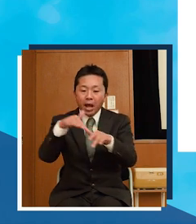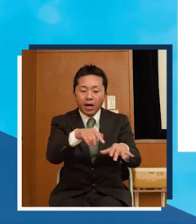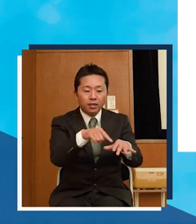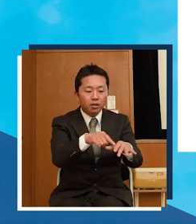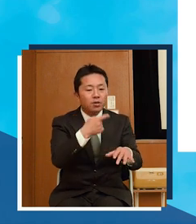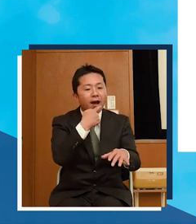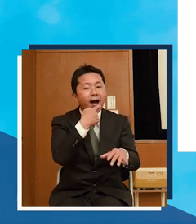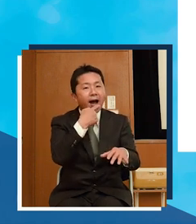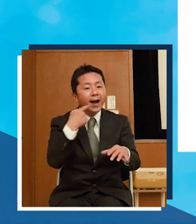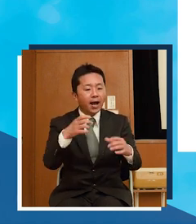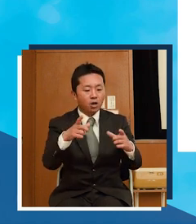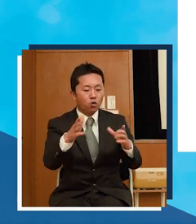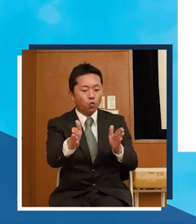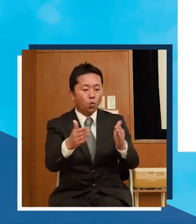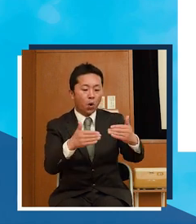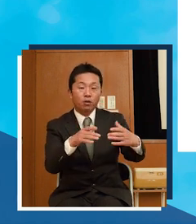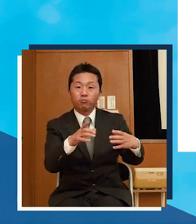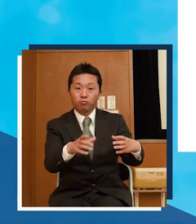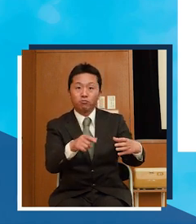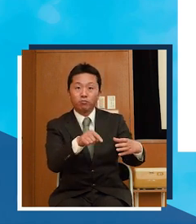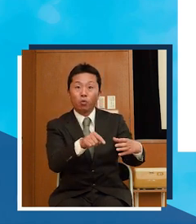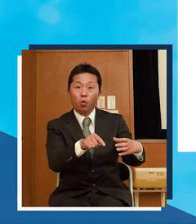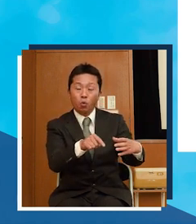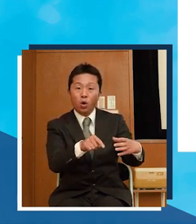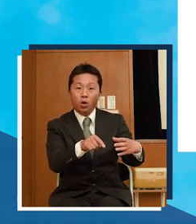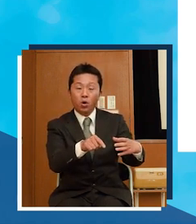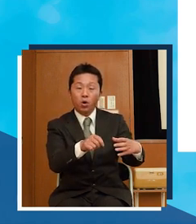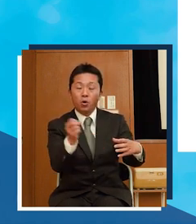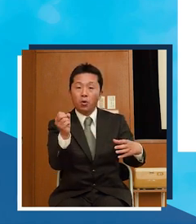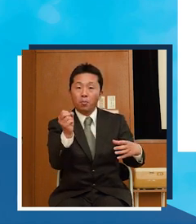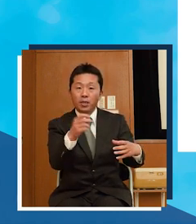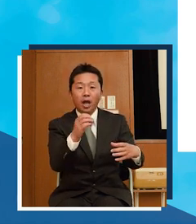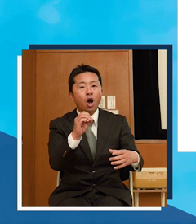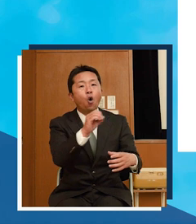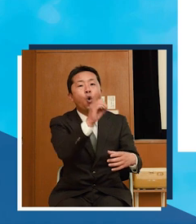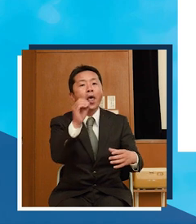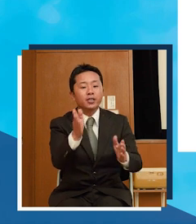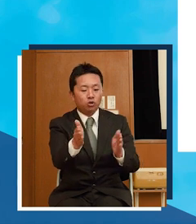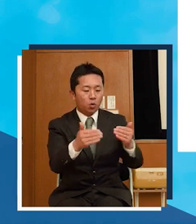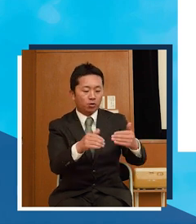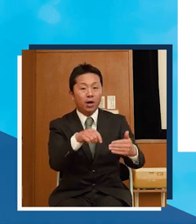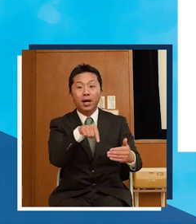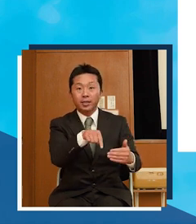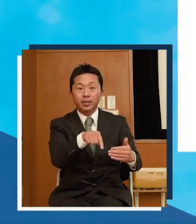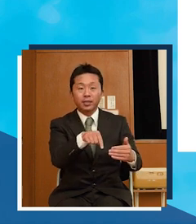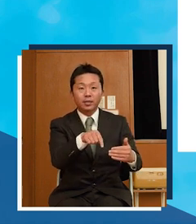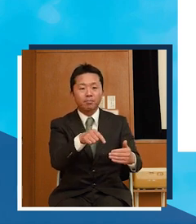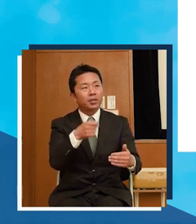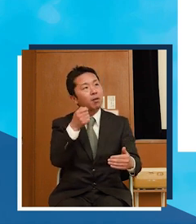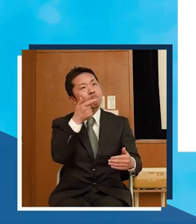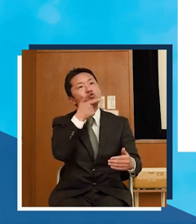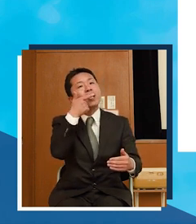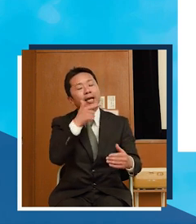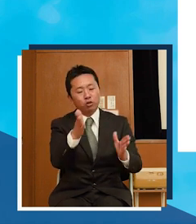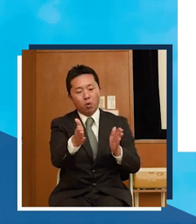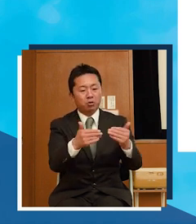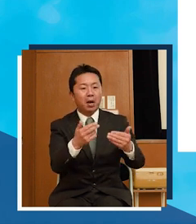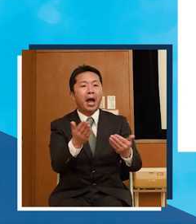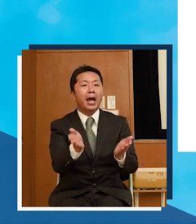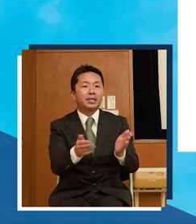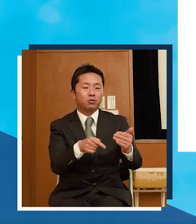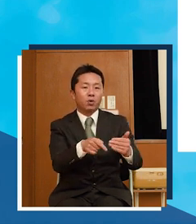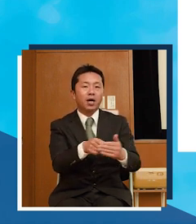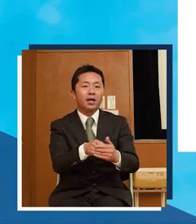赤い枠で囲まれているところそれからオレンジの枠で囲まれているところ紫の枠で囲まれているところ